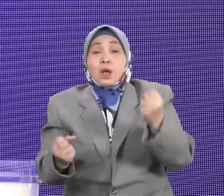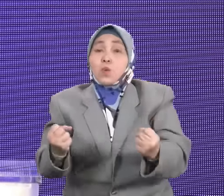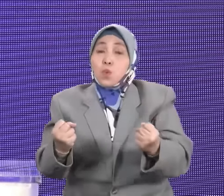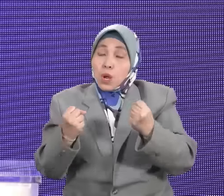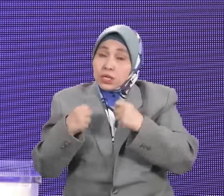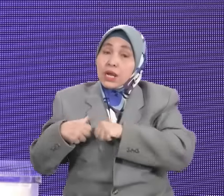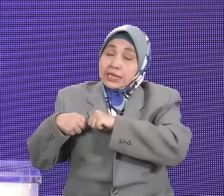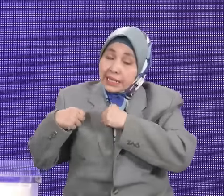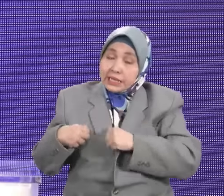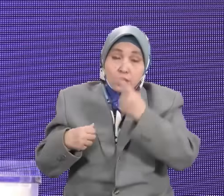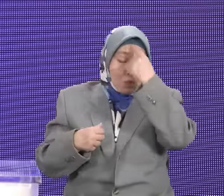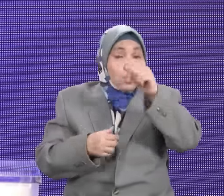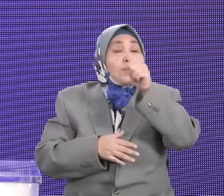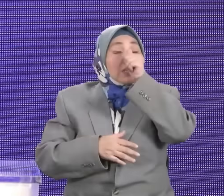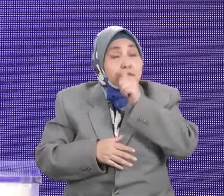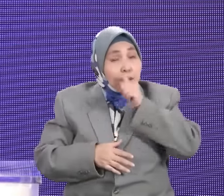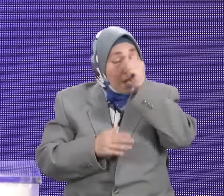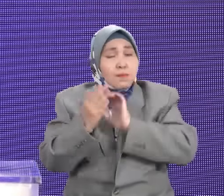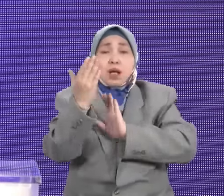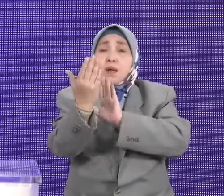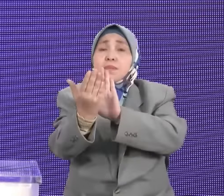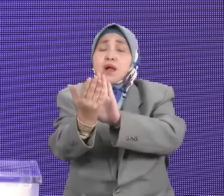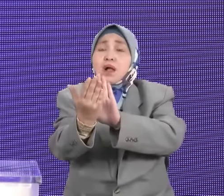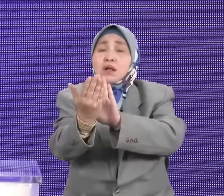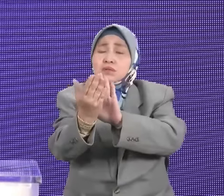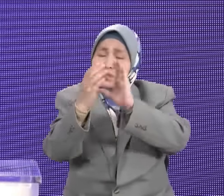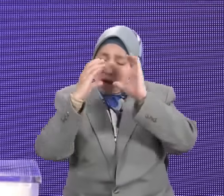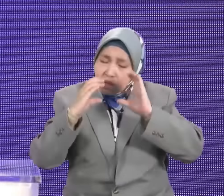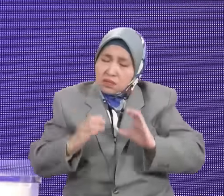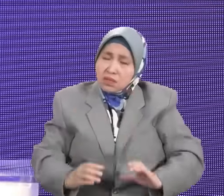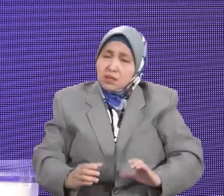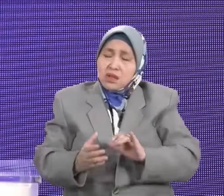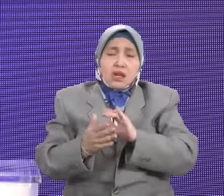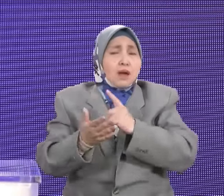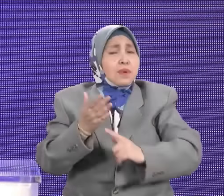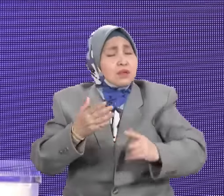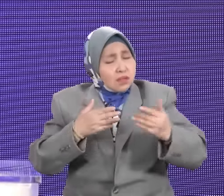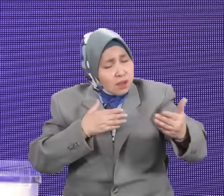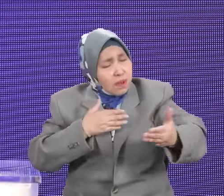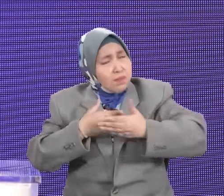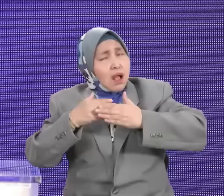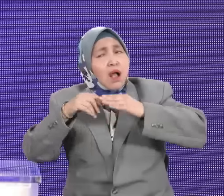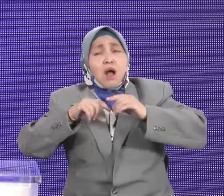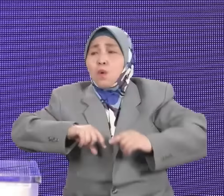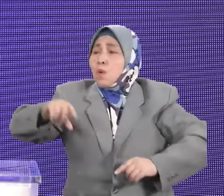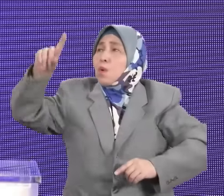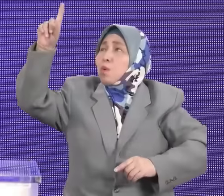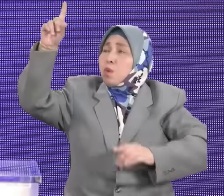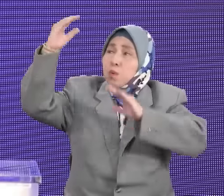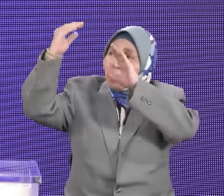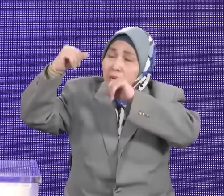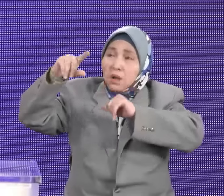hati kita untuk bersabar menghadapi dengan istirja ya Kita yakin bahwa segalanya kita kembali berharap kepada Allah Subhanahu Wa Ta'ala